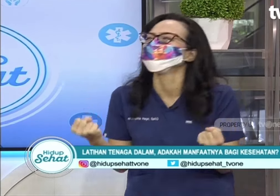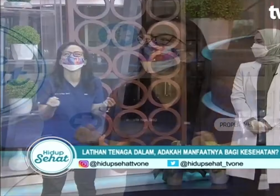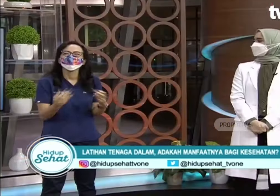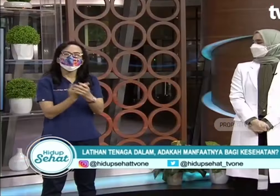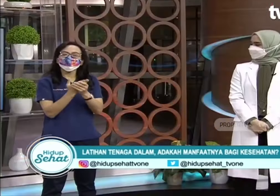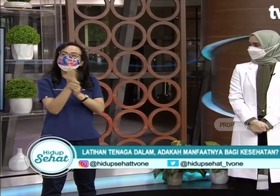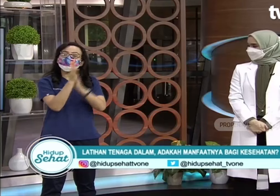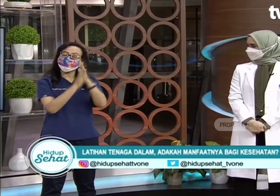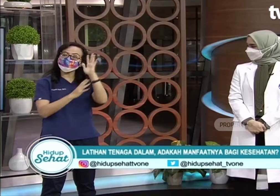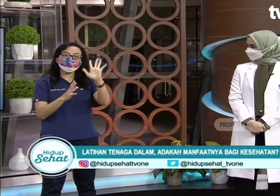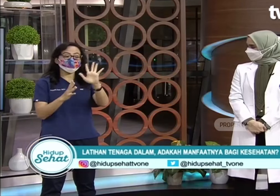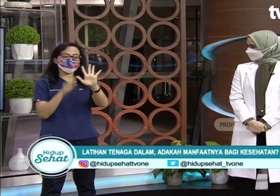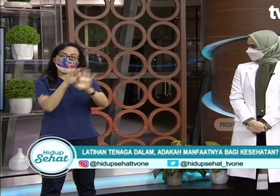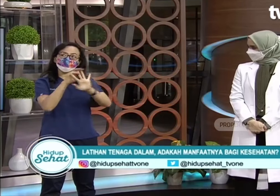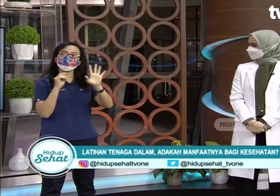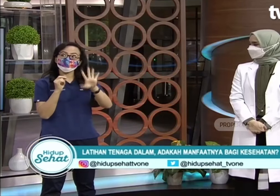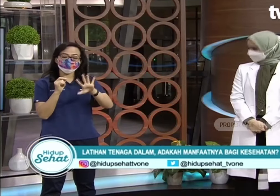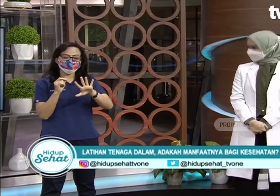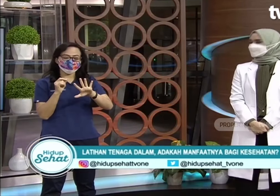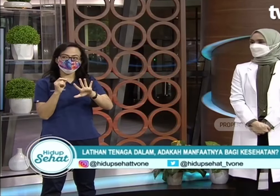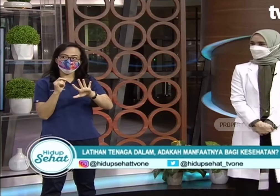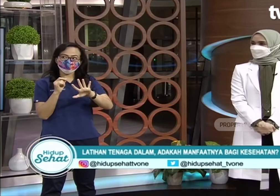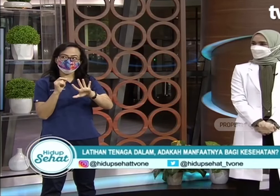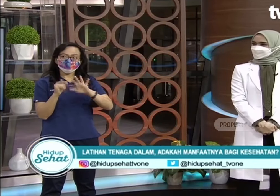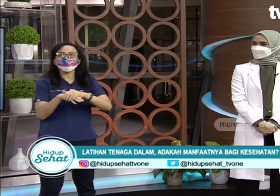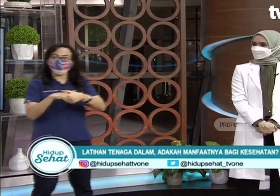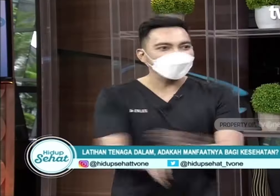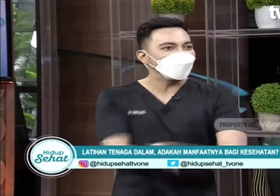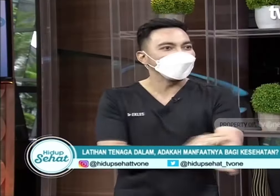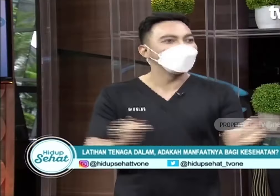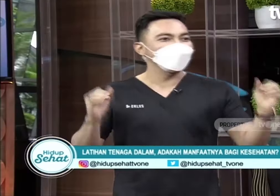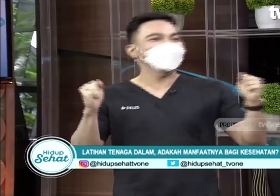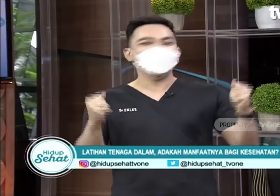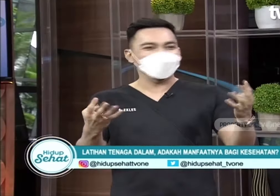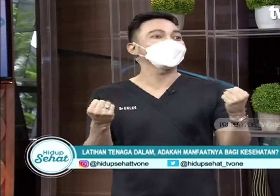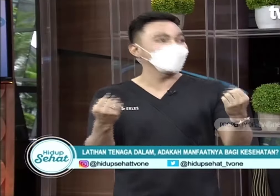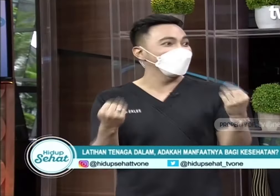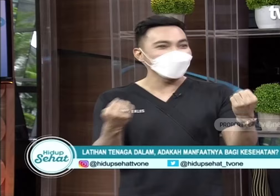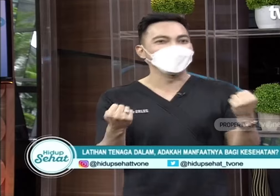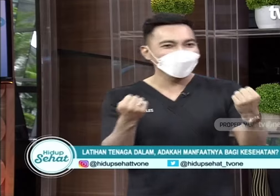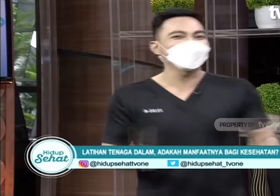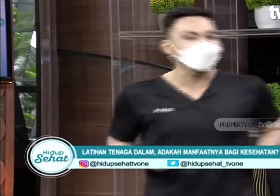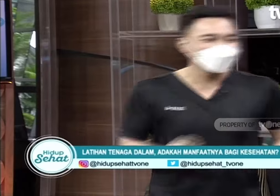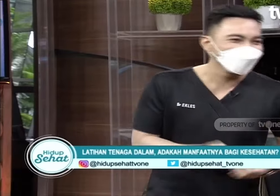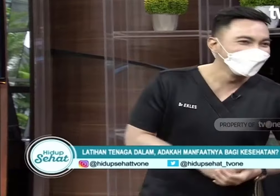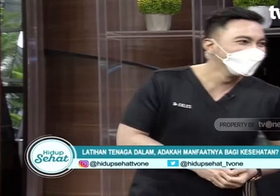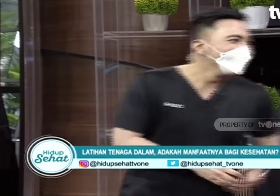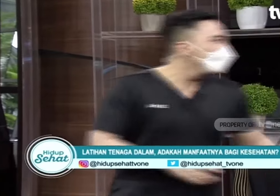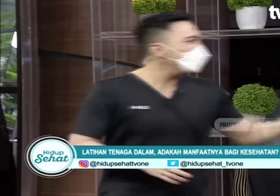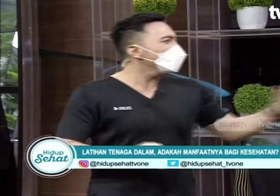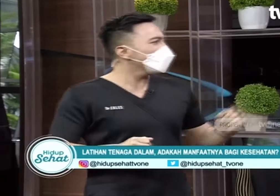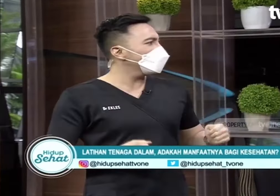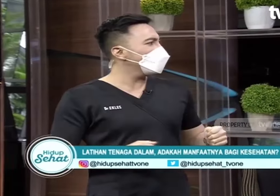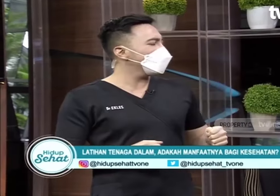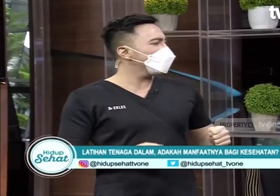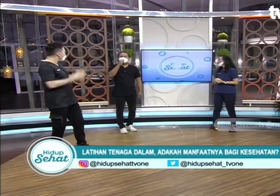pernapasan karena sirkulasi Lancar kan ke ujung-ujung Dokter tadi Enggak kedingin kak gini-ini ya Langsung langsung